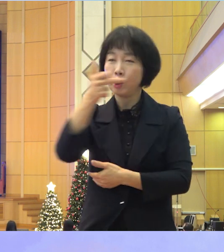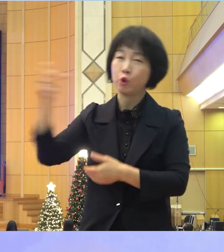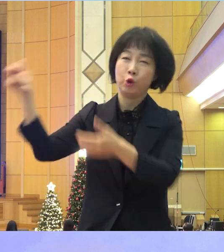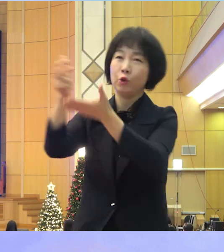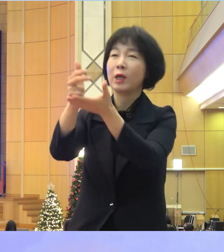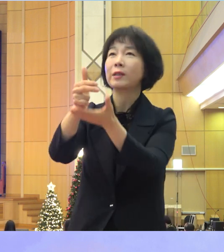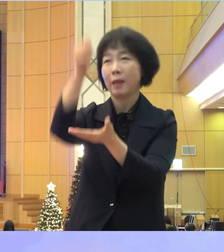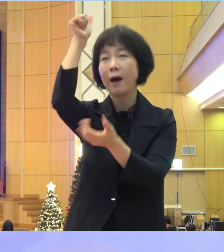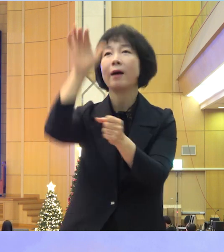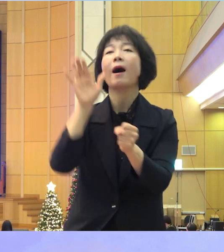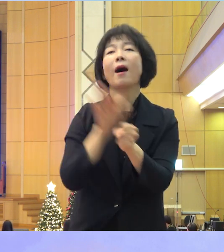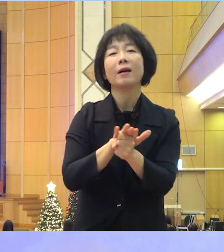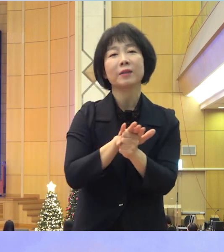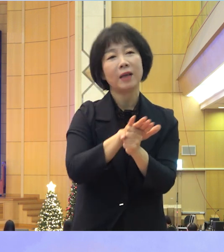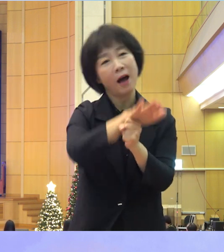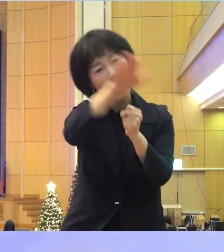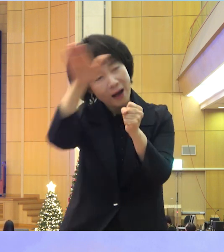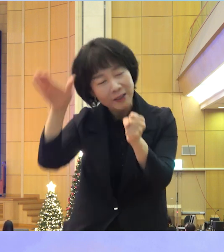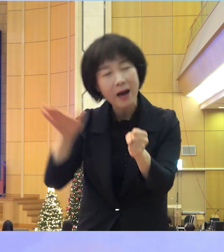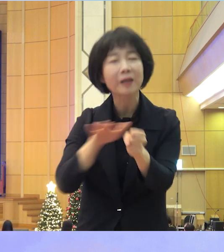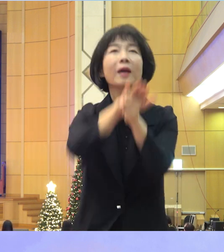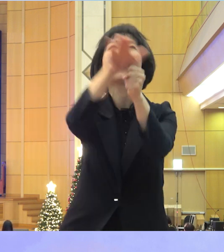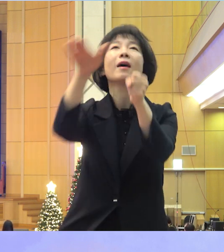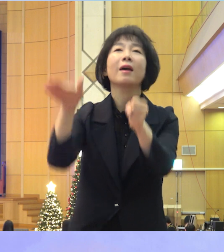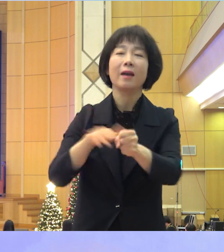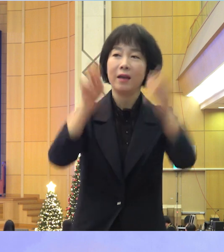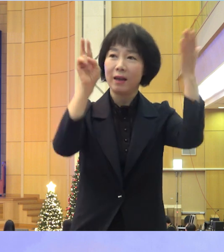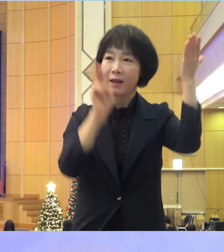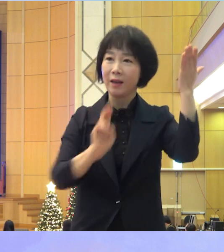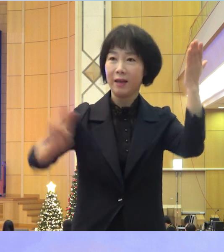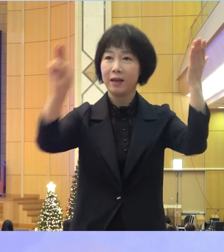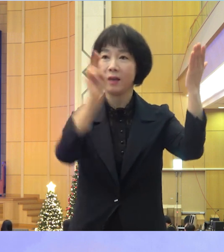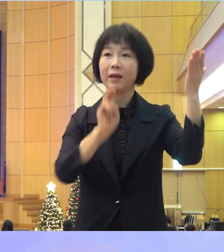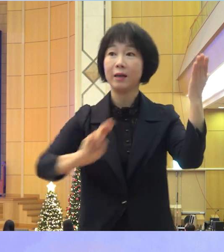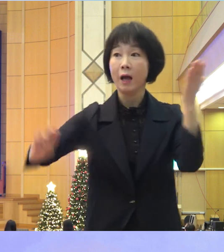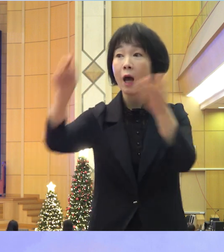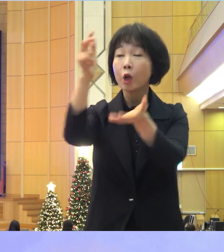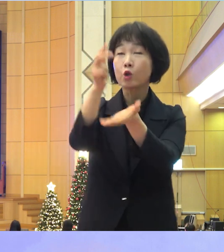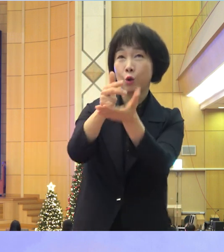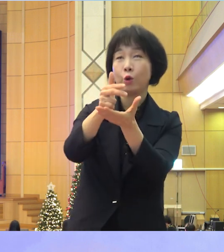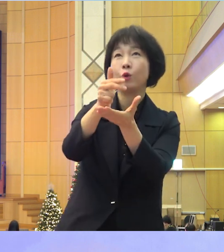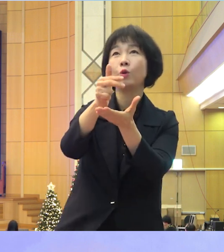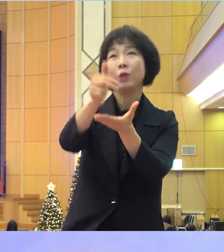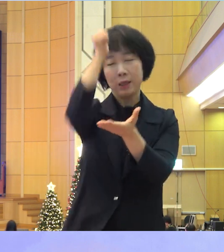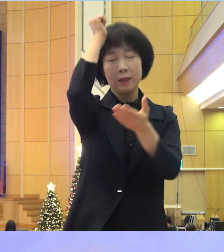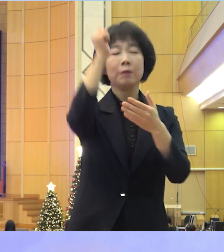변화되었네. 크신 주의 사랑 찬양합니다. 주님의 크신 사랑